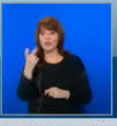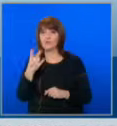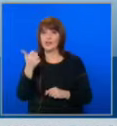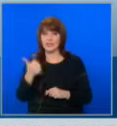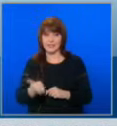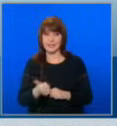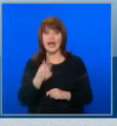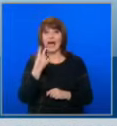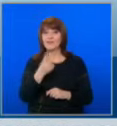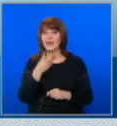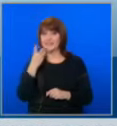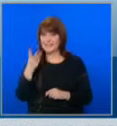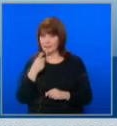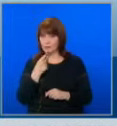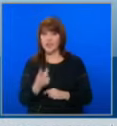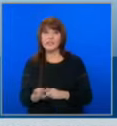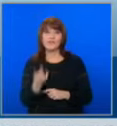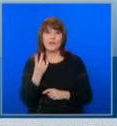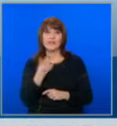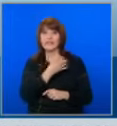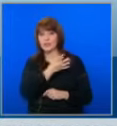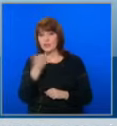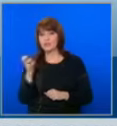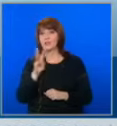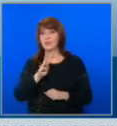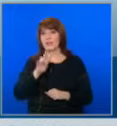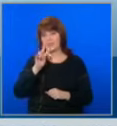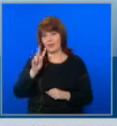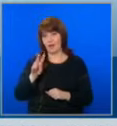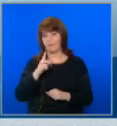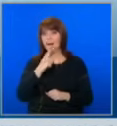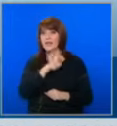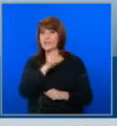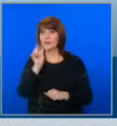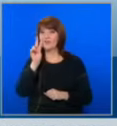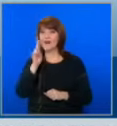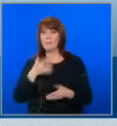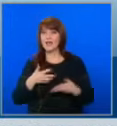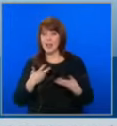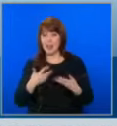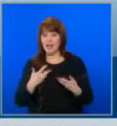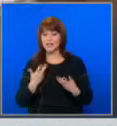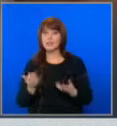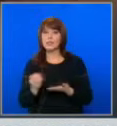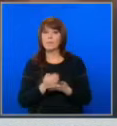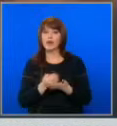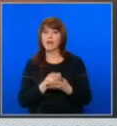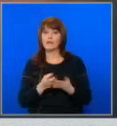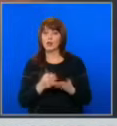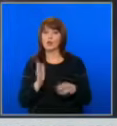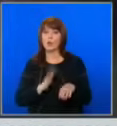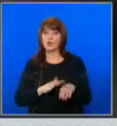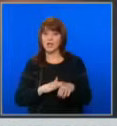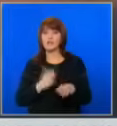през 2020 вече са 2432 за 102-ма от кандидатите са събрани убедителни доказателства че